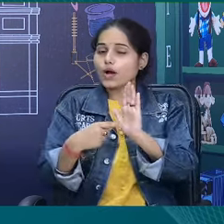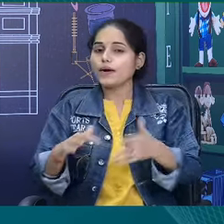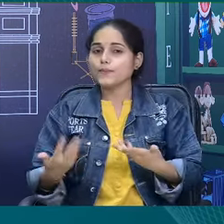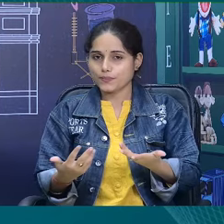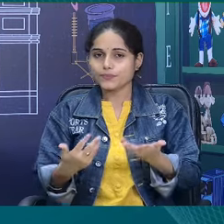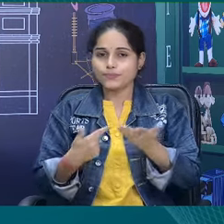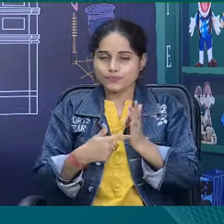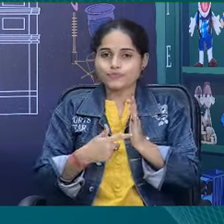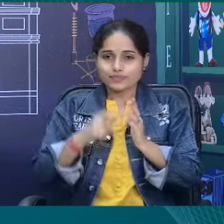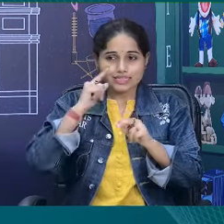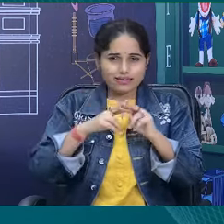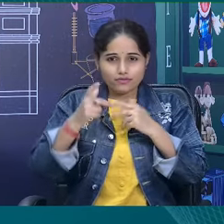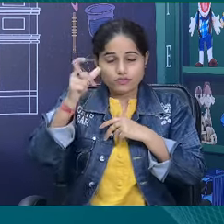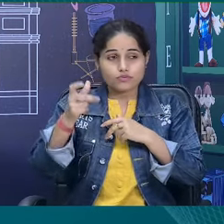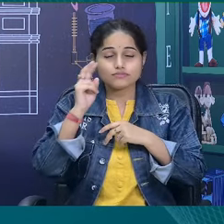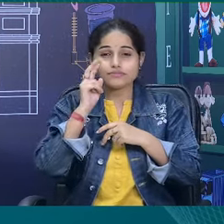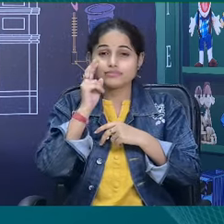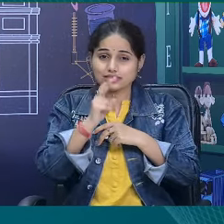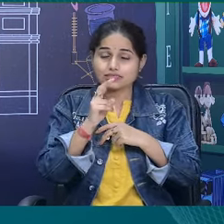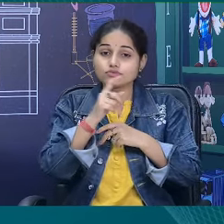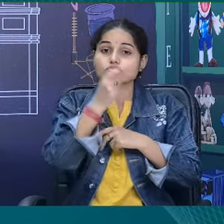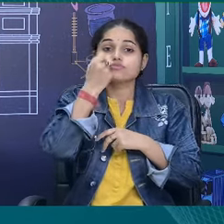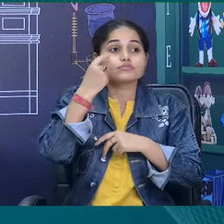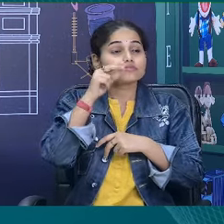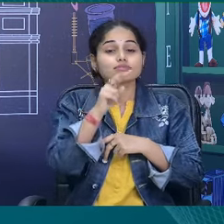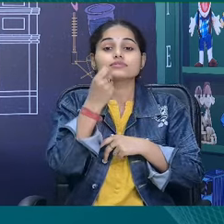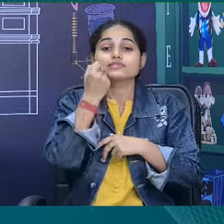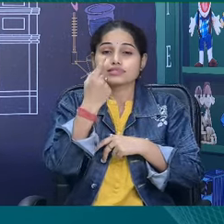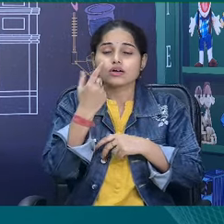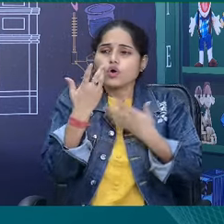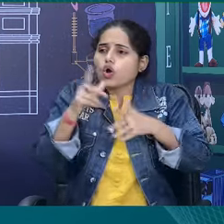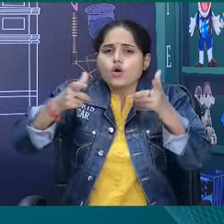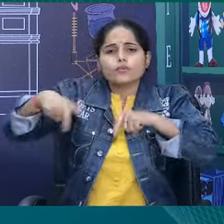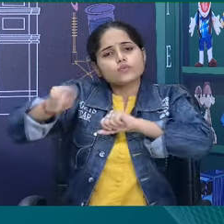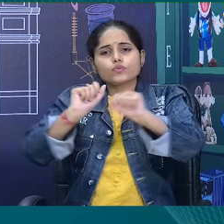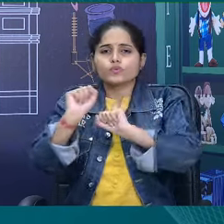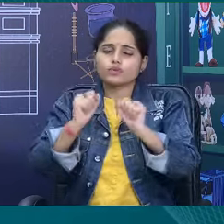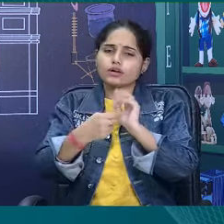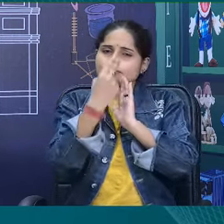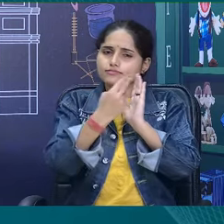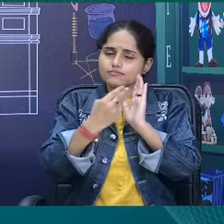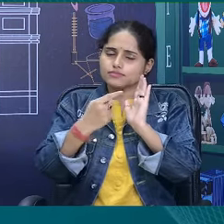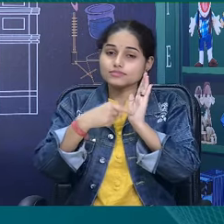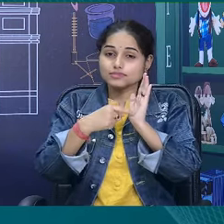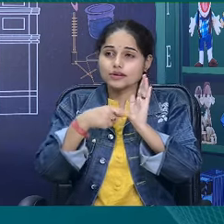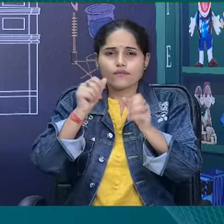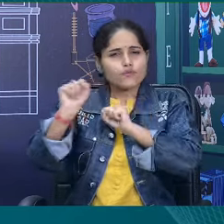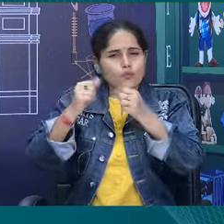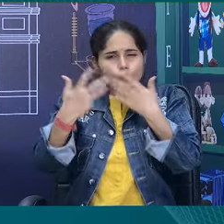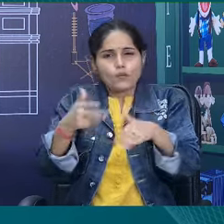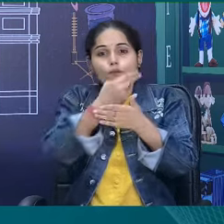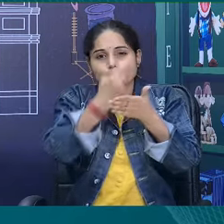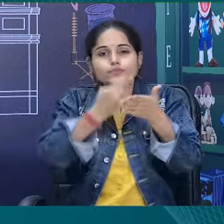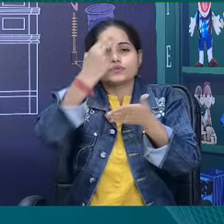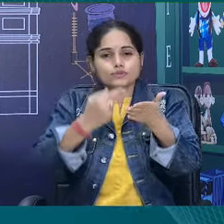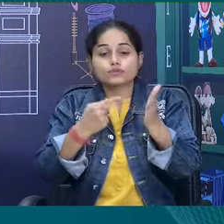मेक एनीथिंग एनीबडी कैन अ अ लाइक ड्रॉ समथिंग व्हिच इज इनसाइड देयर अ इनसाइड देयर थिंकिंग